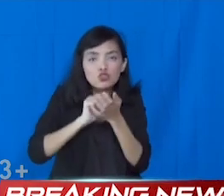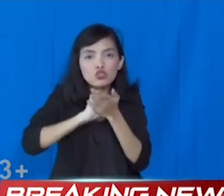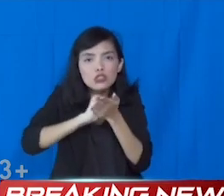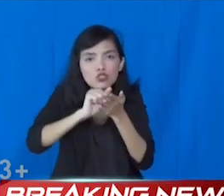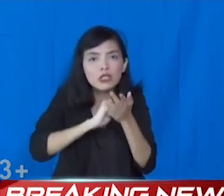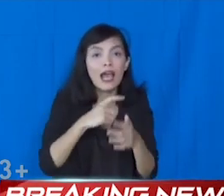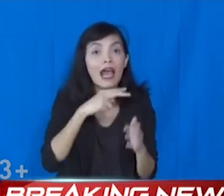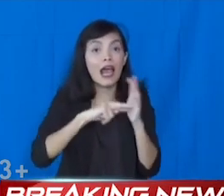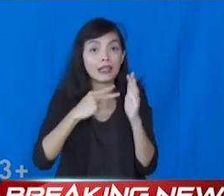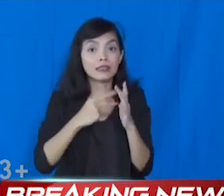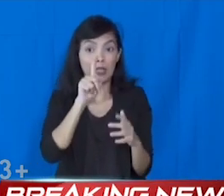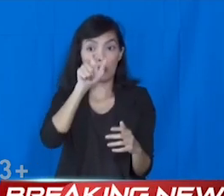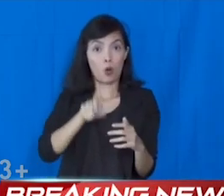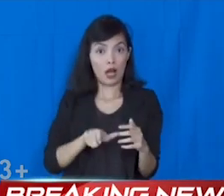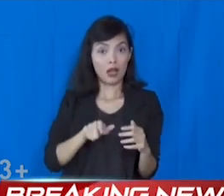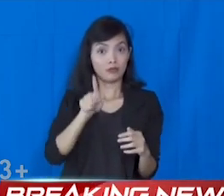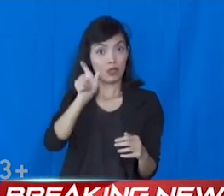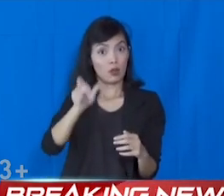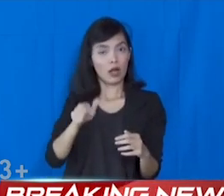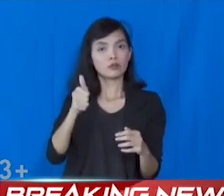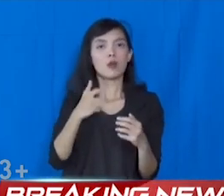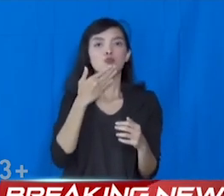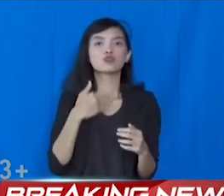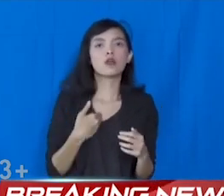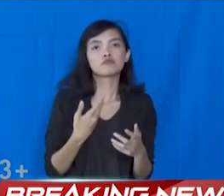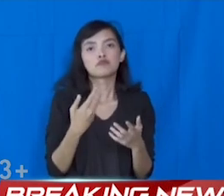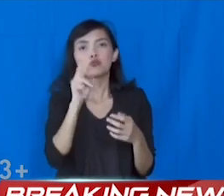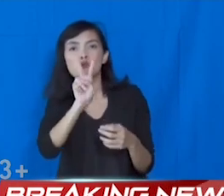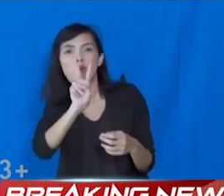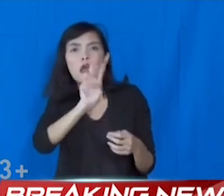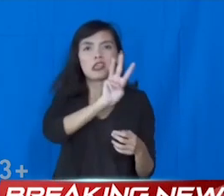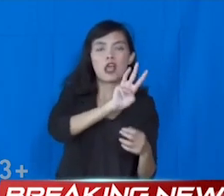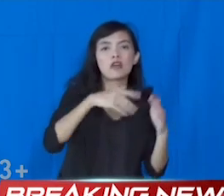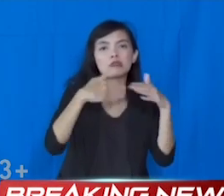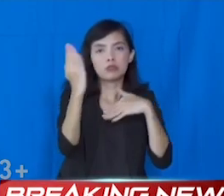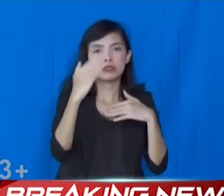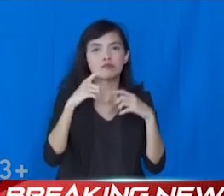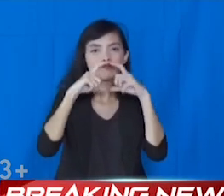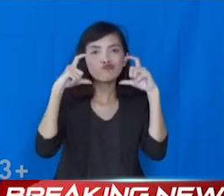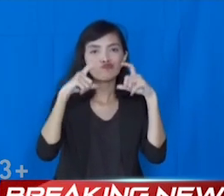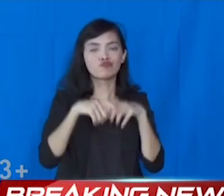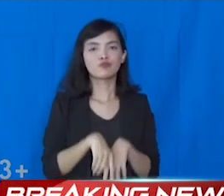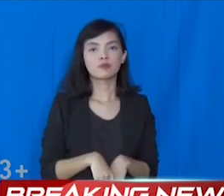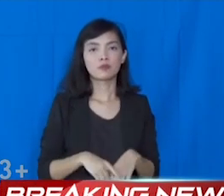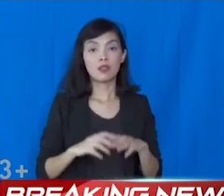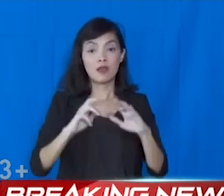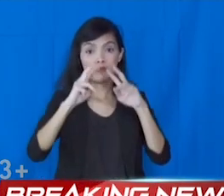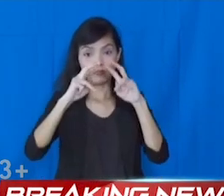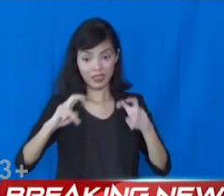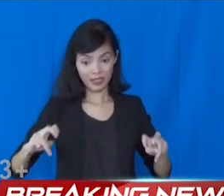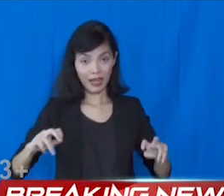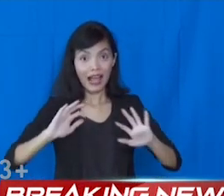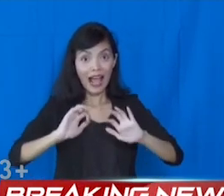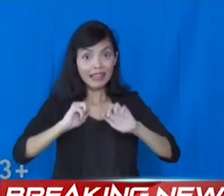beberapa masker kain sesuai judul penelitian masker